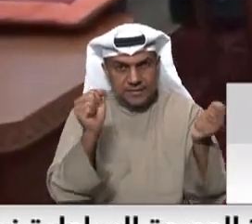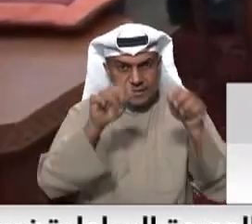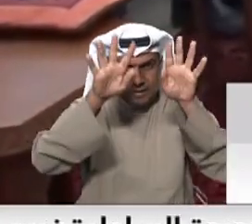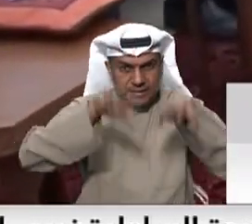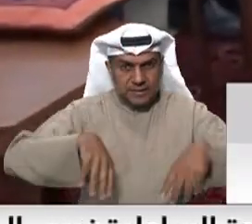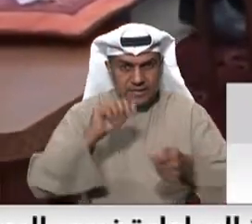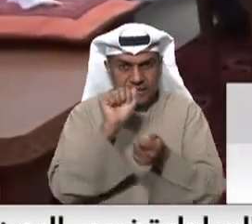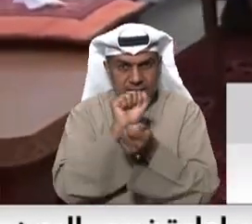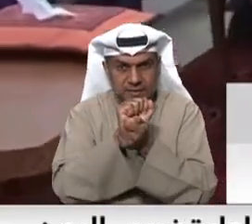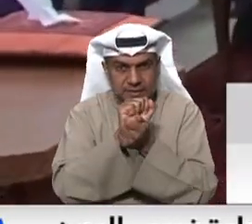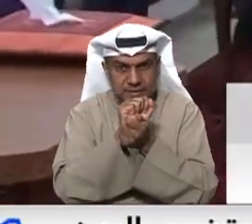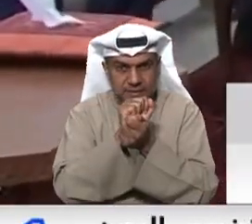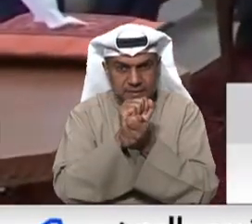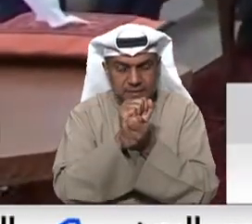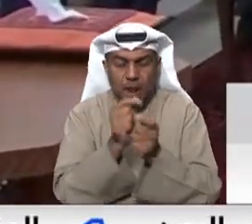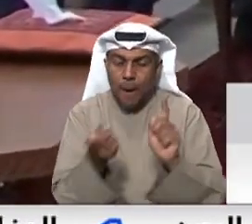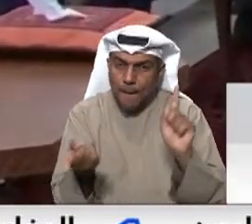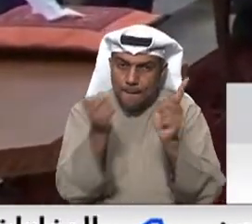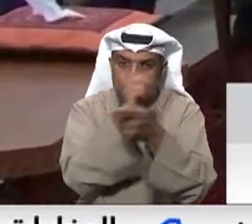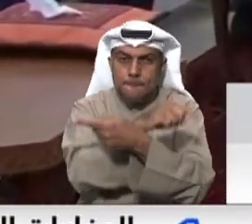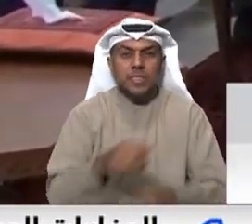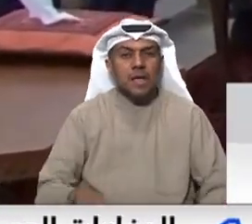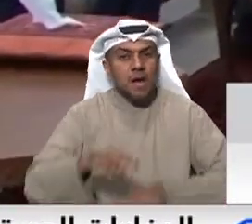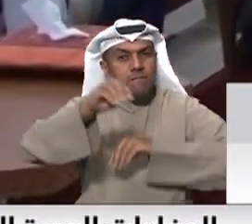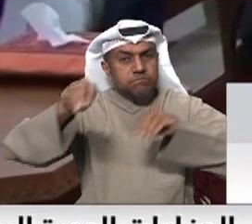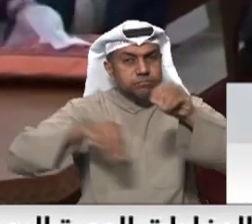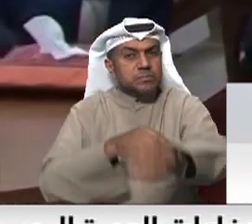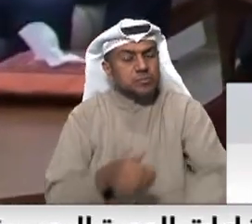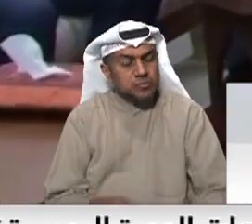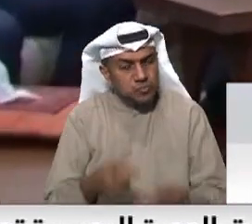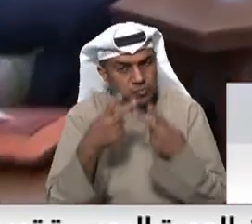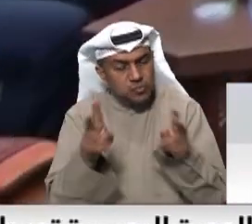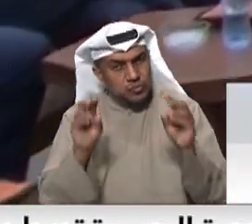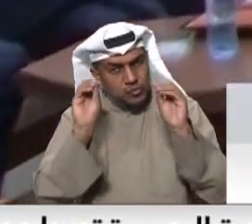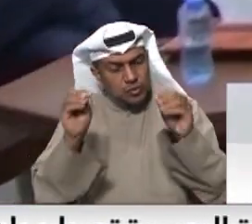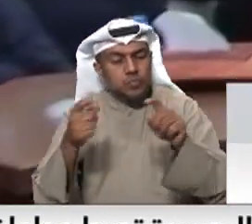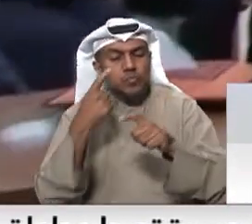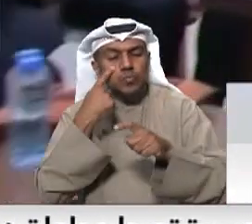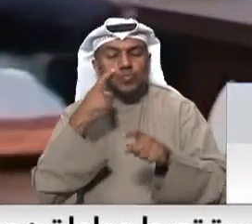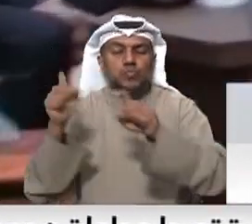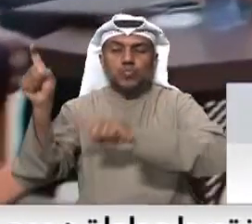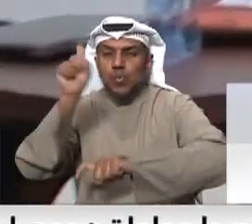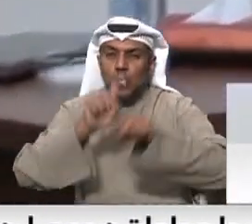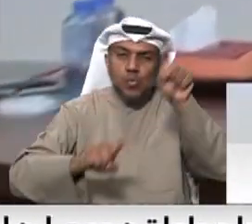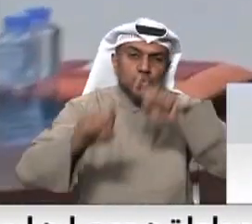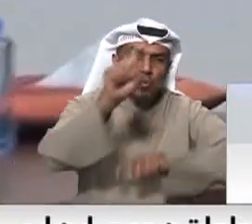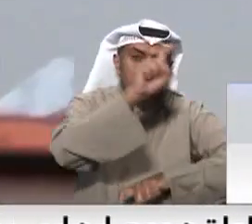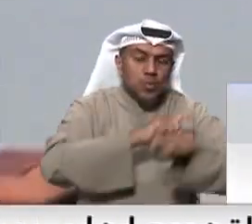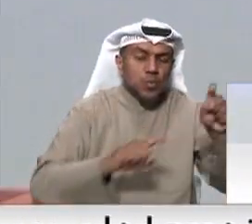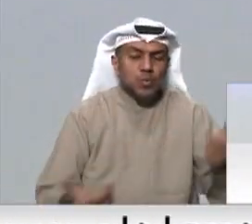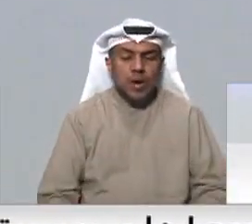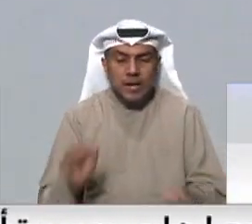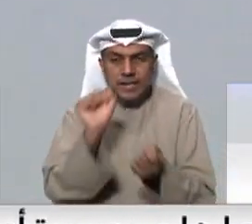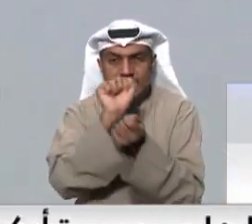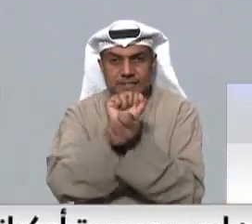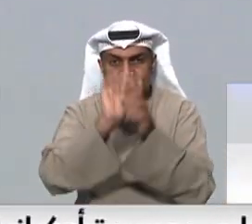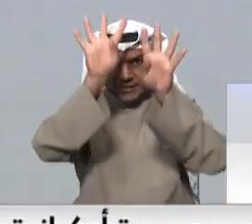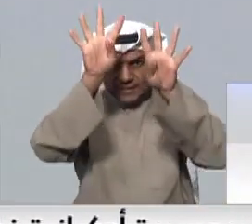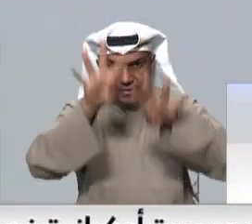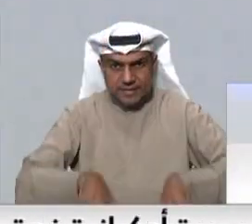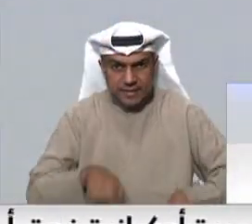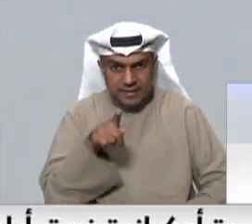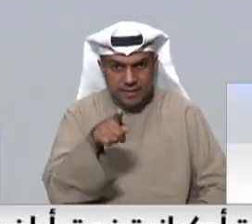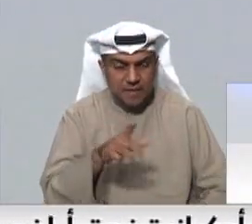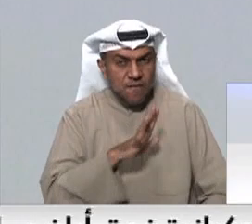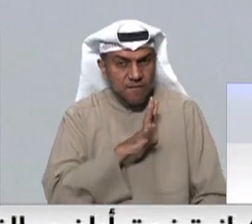القطريه تزامنا مع اختتام وزير الخارجيه الامريكي انطوني بلينكن جولته الى الشرق الاوسط والتي قال مراقبون